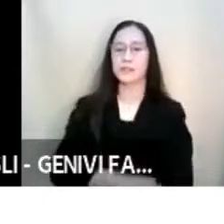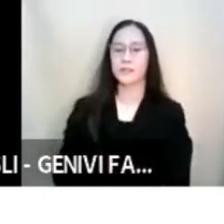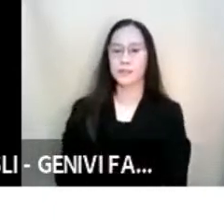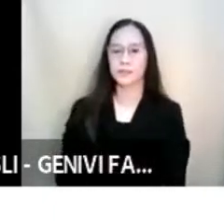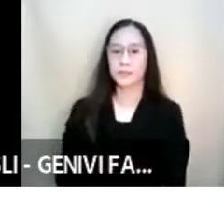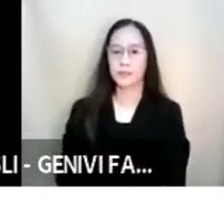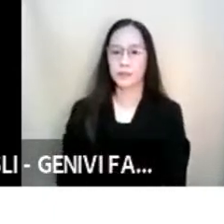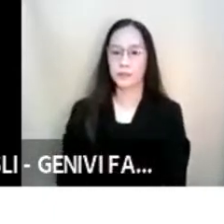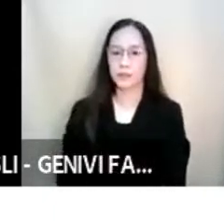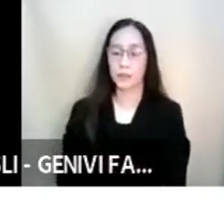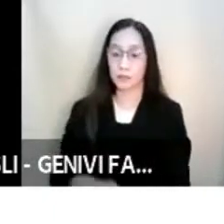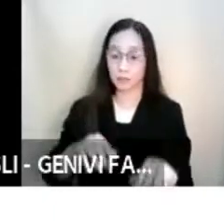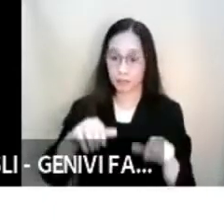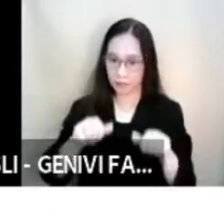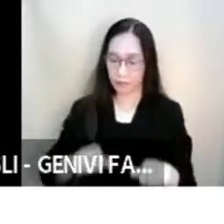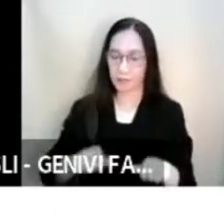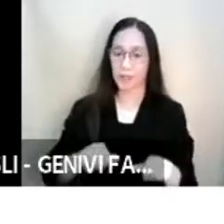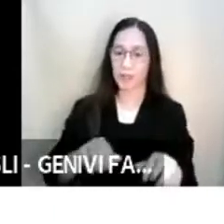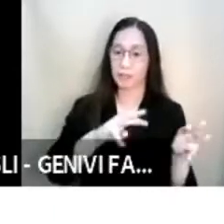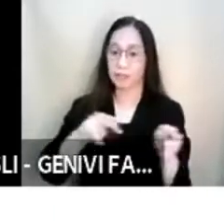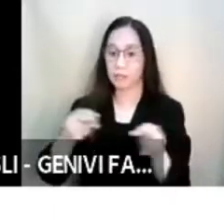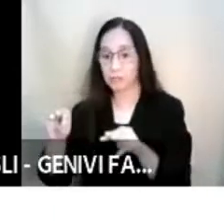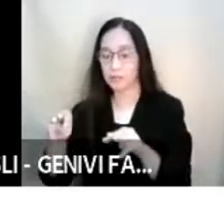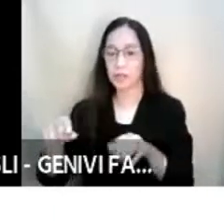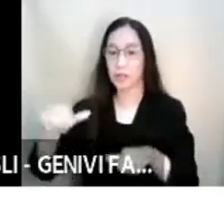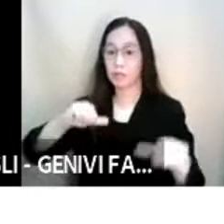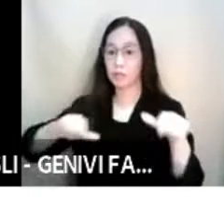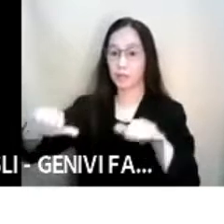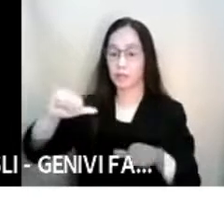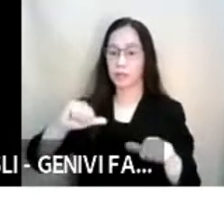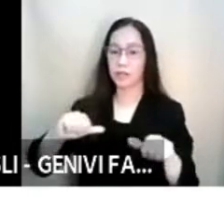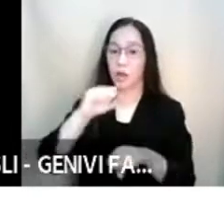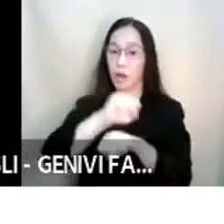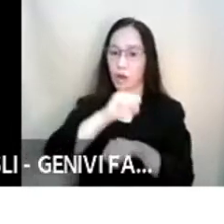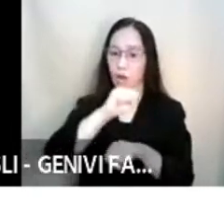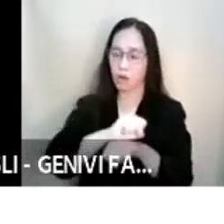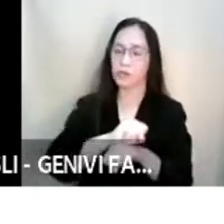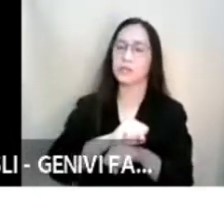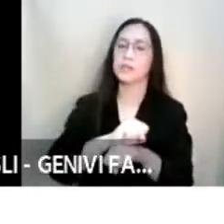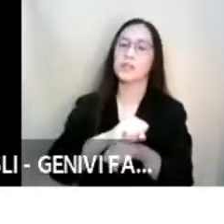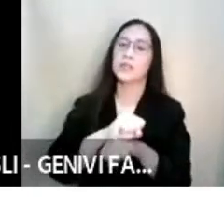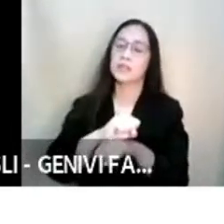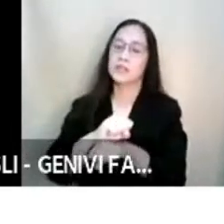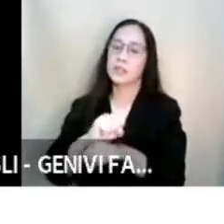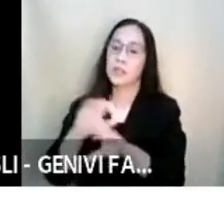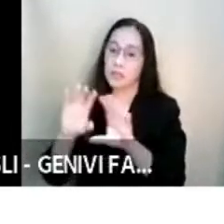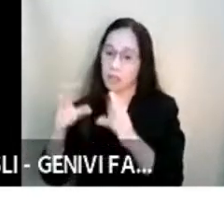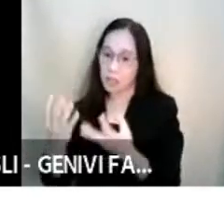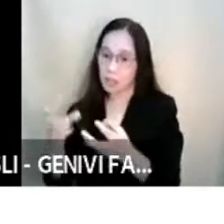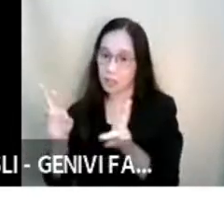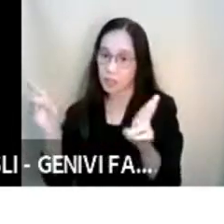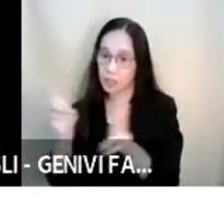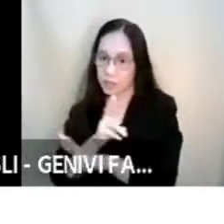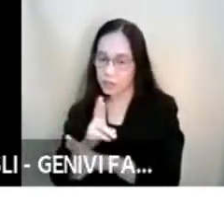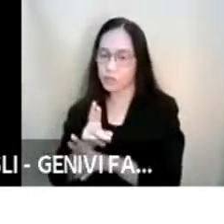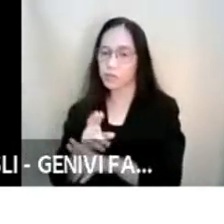And can he move around, in the workspace or in the classroom without any physical support? Can he